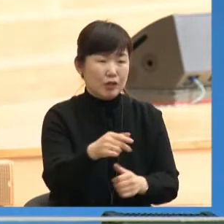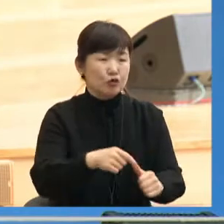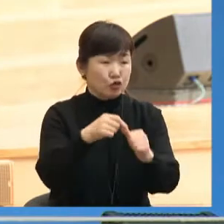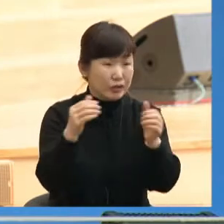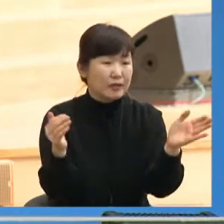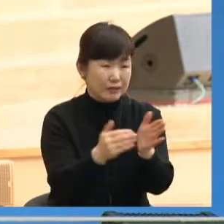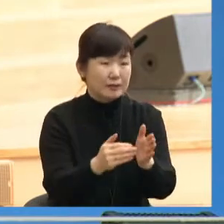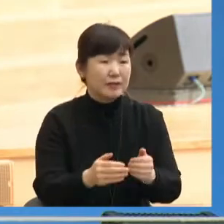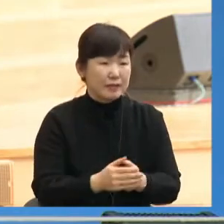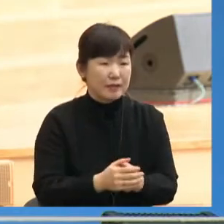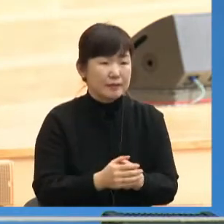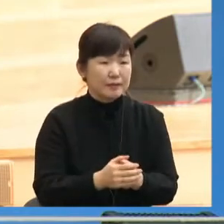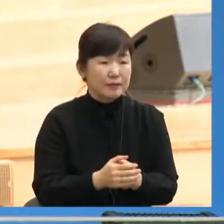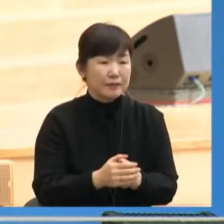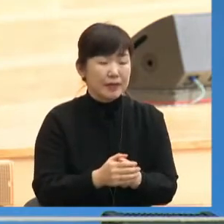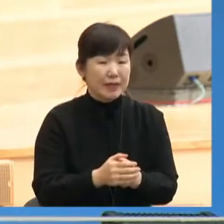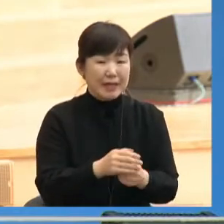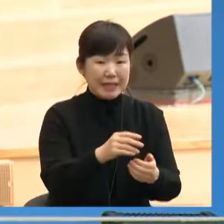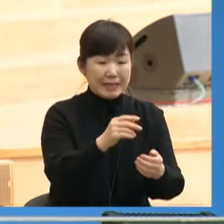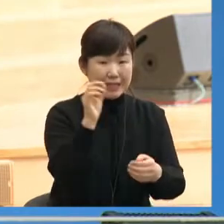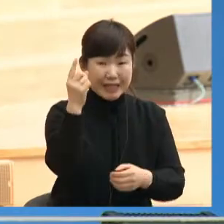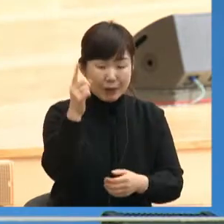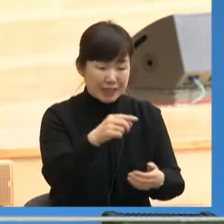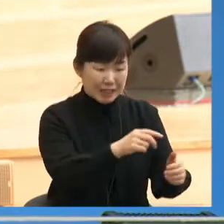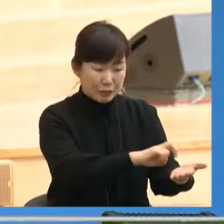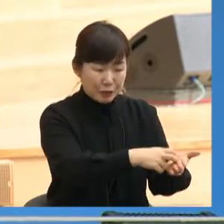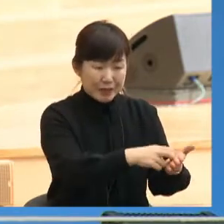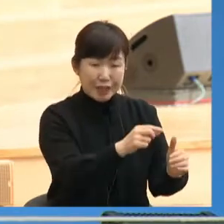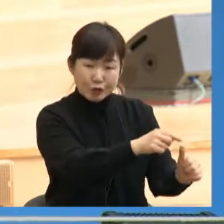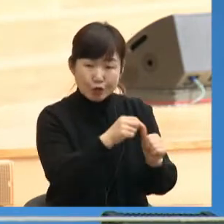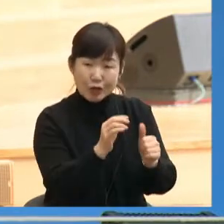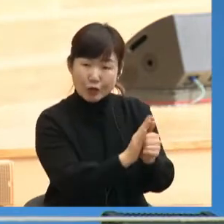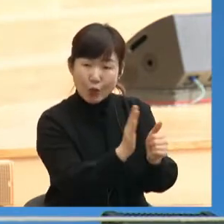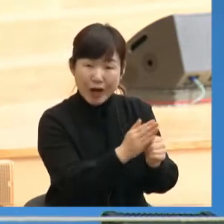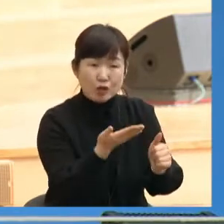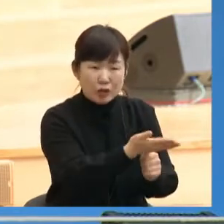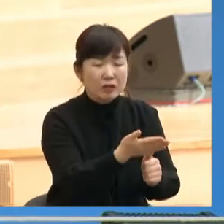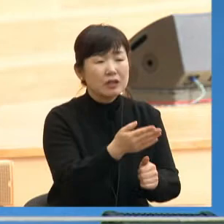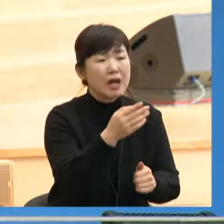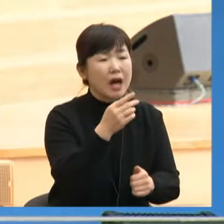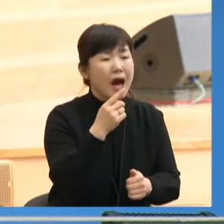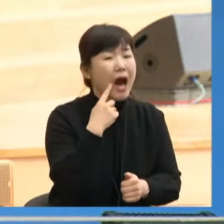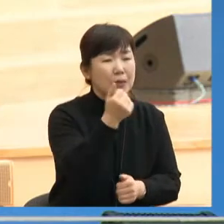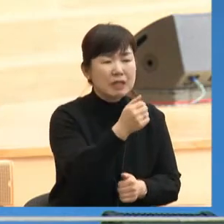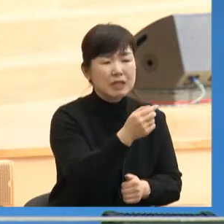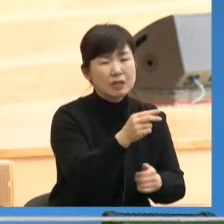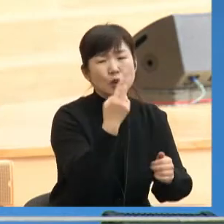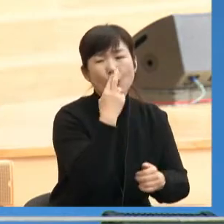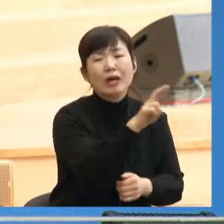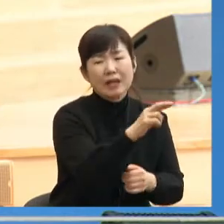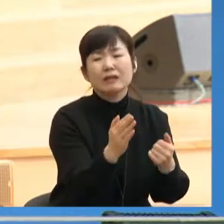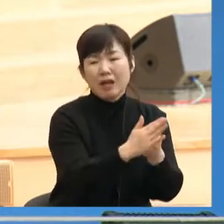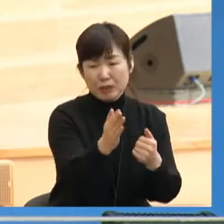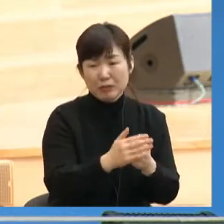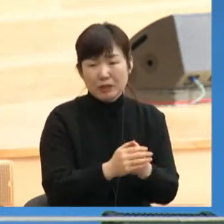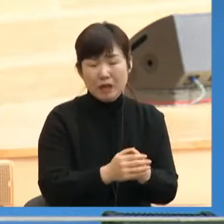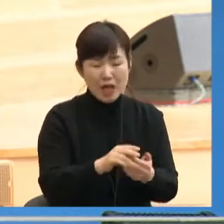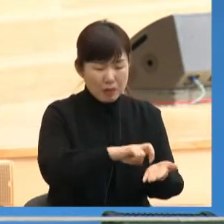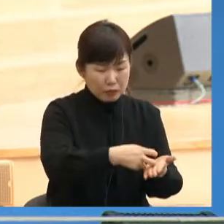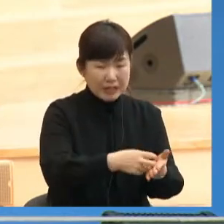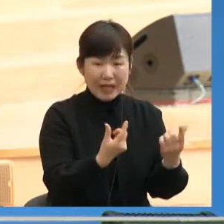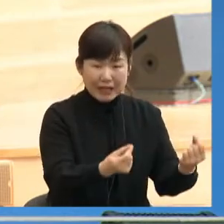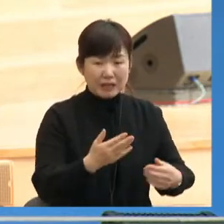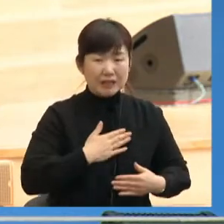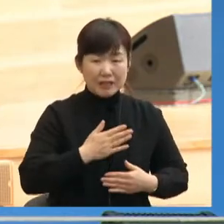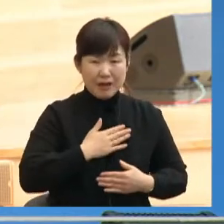구원하셨습니다. 다윗이 무비보셋을 구원한 것은 요나단 때문인 것처럼 무비보셋과 같은 우리를